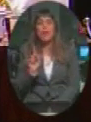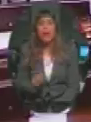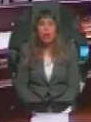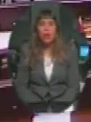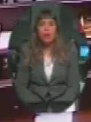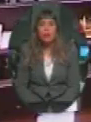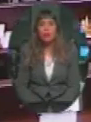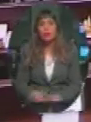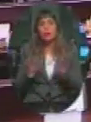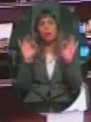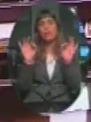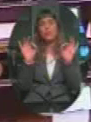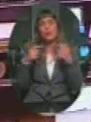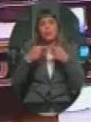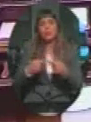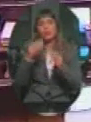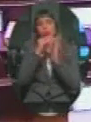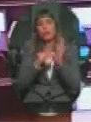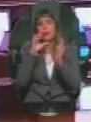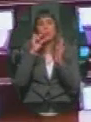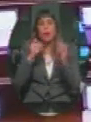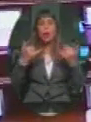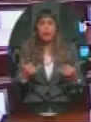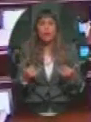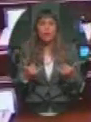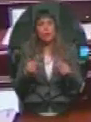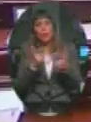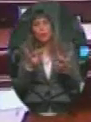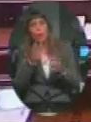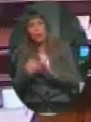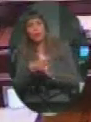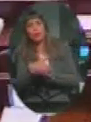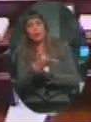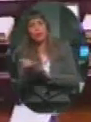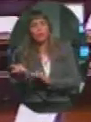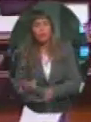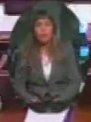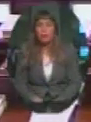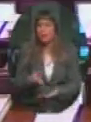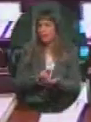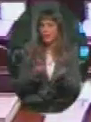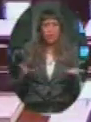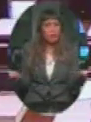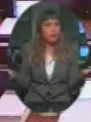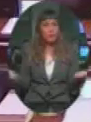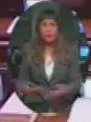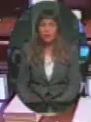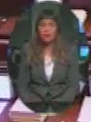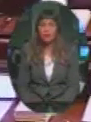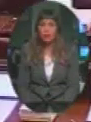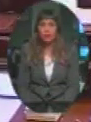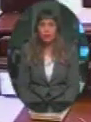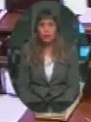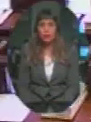חבר כנסת שרשום כעת לדבר, ובכלל אין אף אחד באולם. אף אחד לא נמצא כאן, לכן